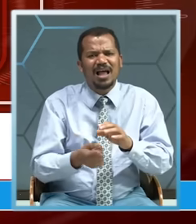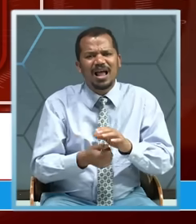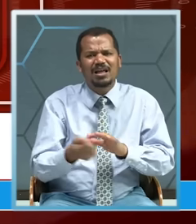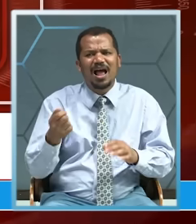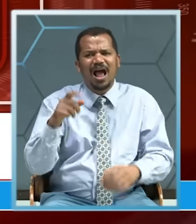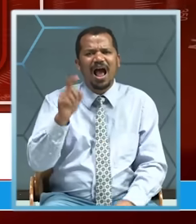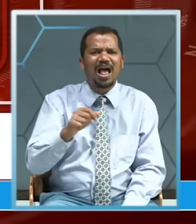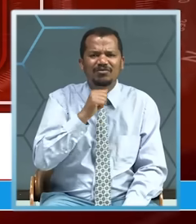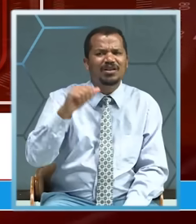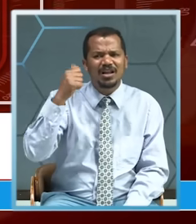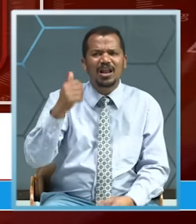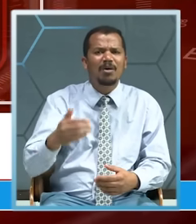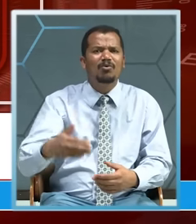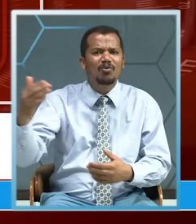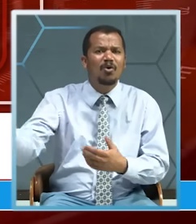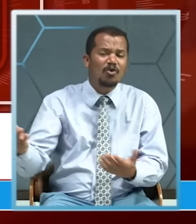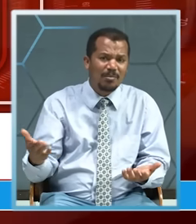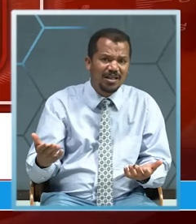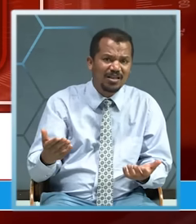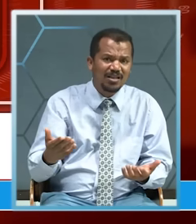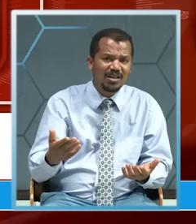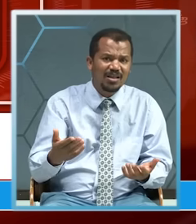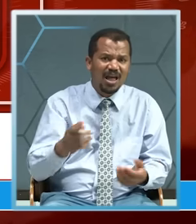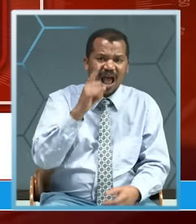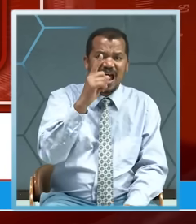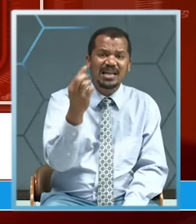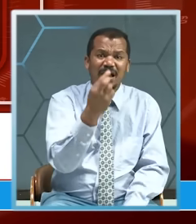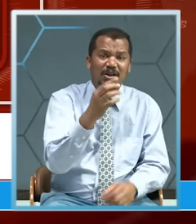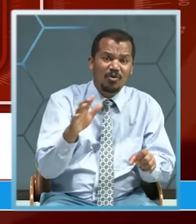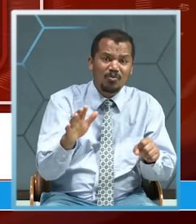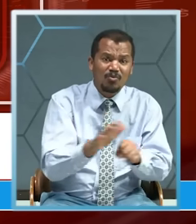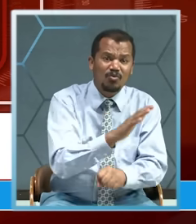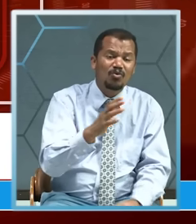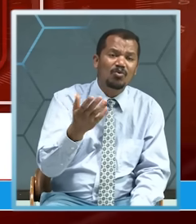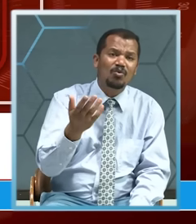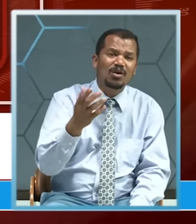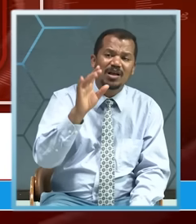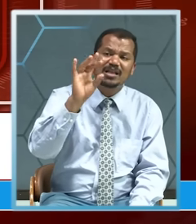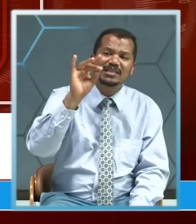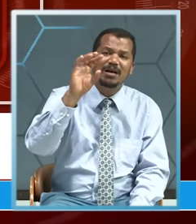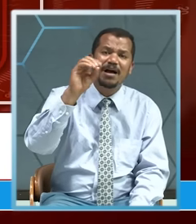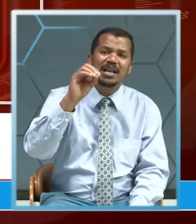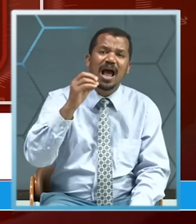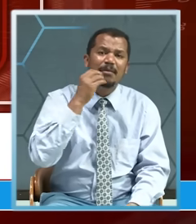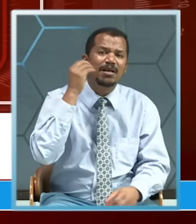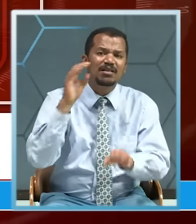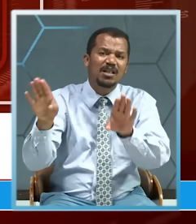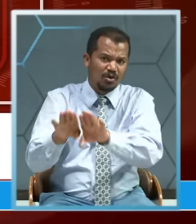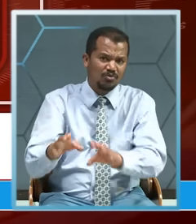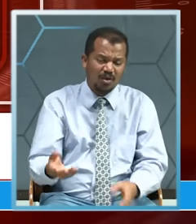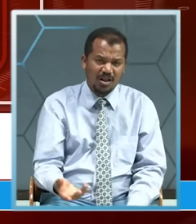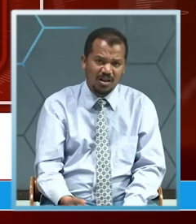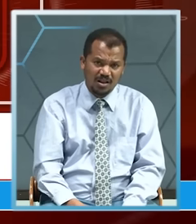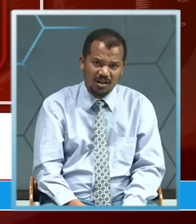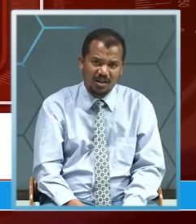ተነስተናል። ምን ያስቀምጡናል? ሌላውን ጎረቤቶችንም አላስቀመጡ። አንድ ቀበሌ ሙሉ ቢያንስ ወደ 80 ቤት ነው የተዘጋው።